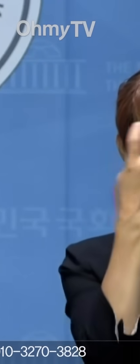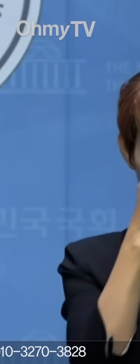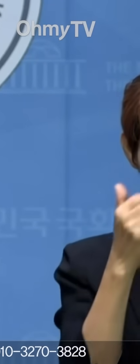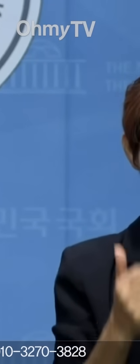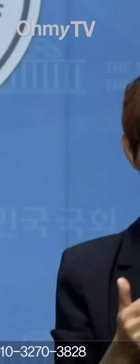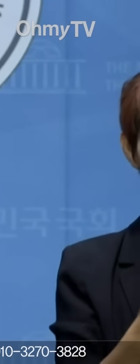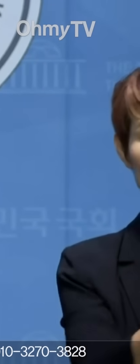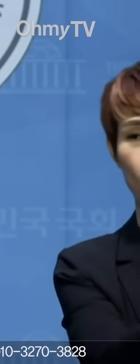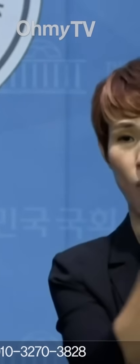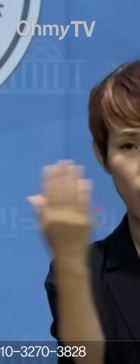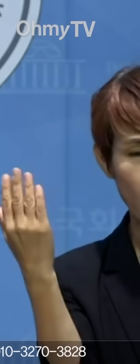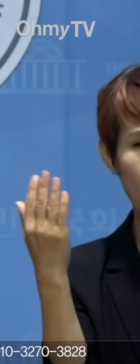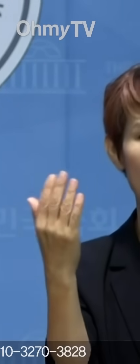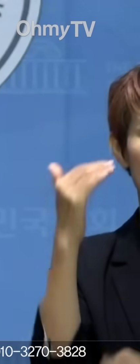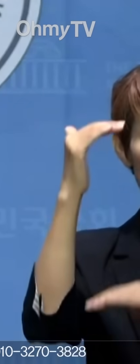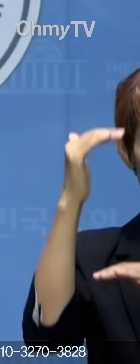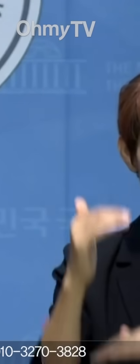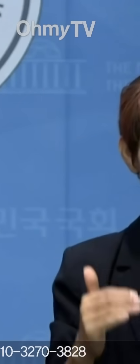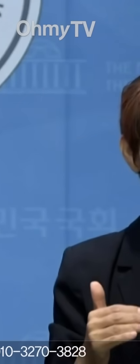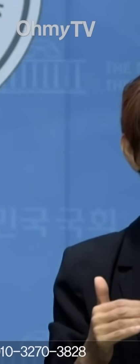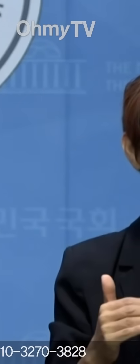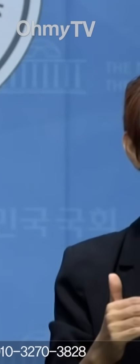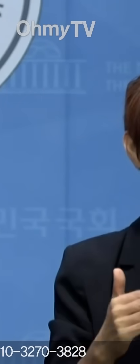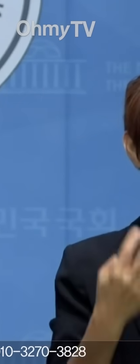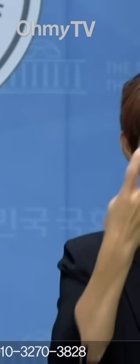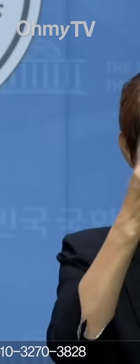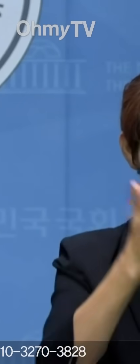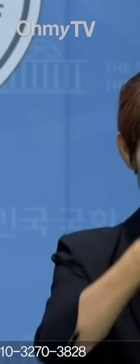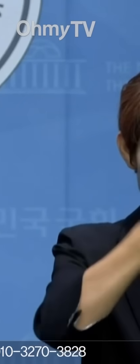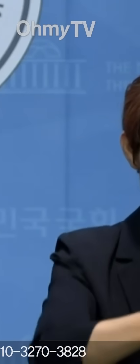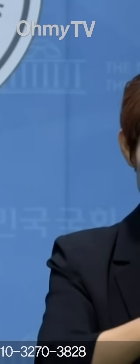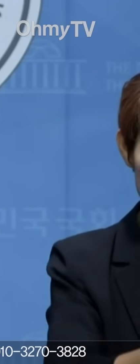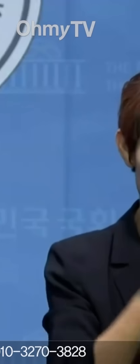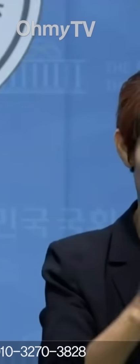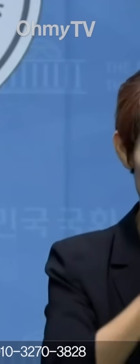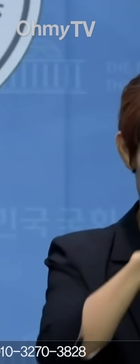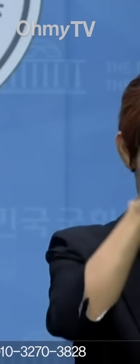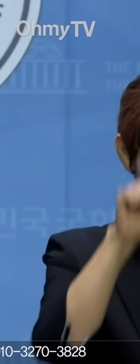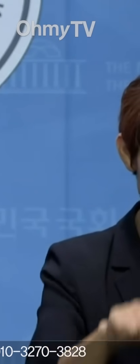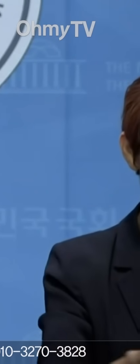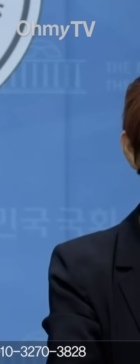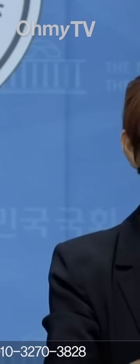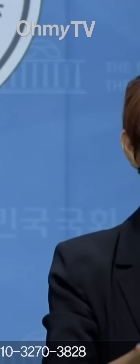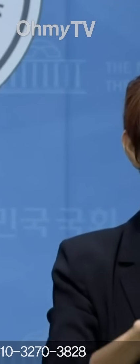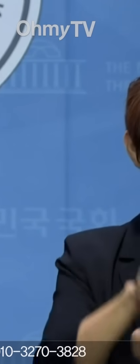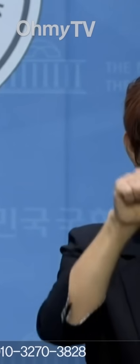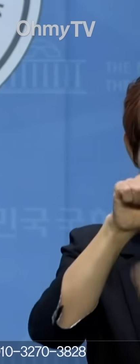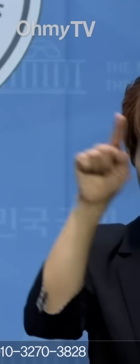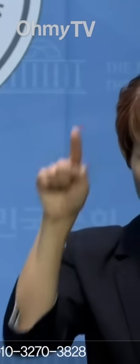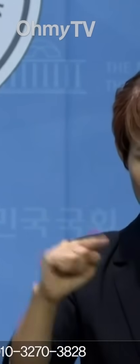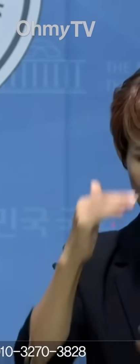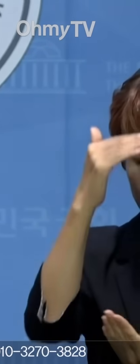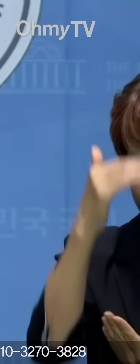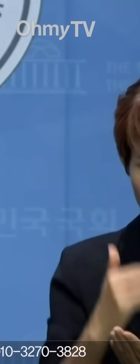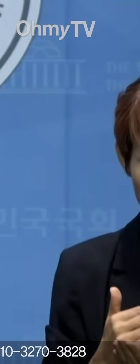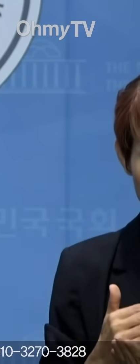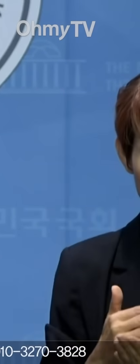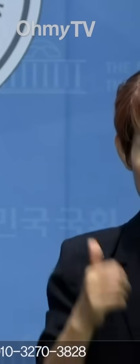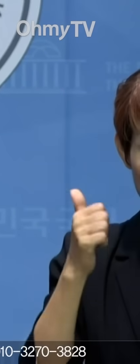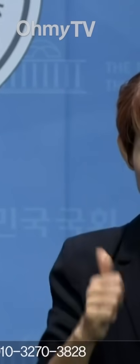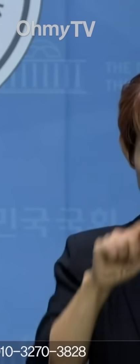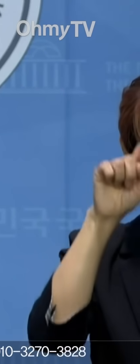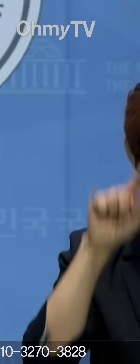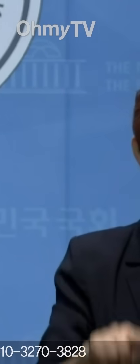언론 보도와 검찰의 최종 수사 결론에 해당하는 공소장과 영장 청구서 기재 내용과 판결문의